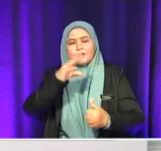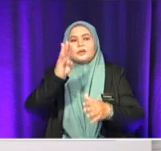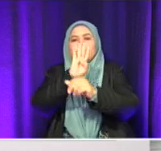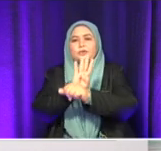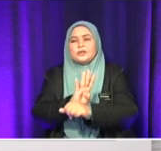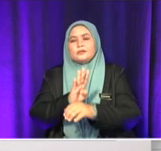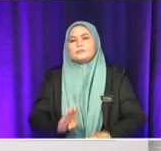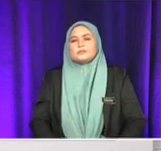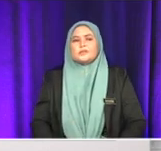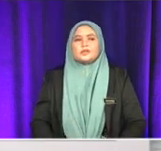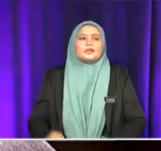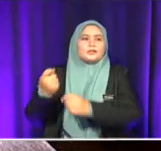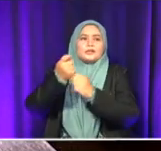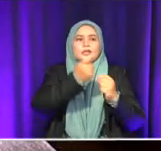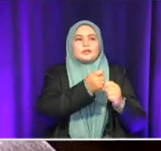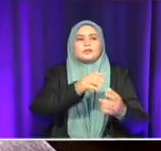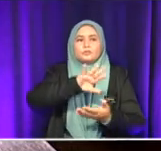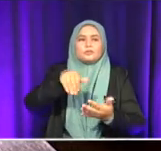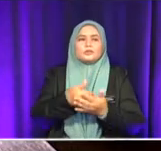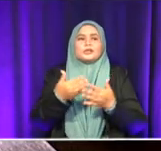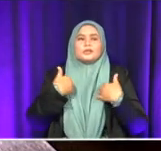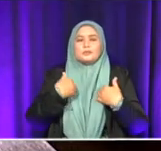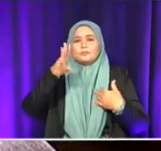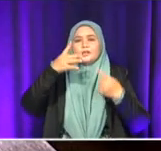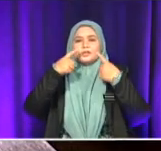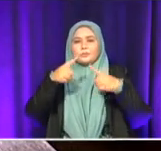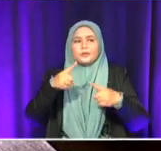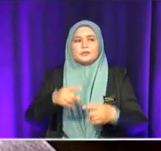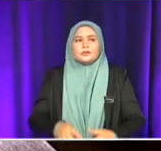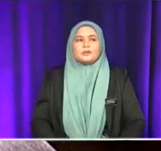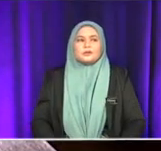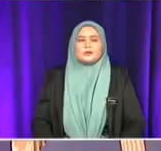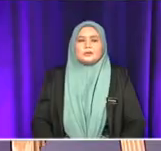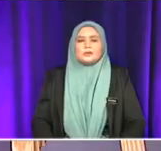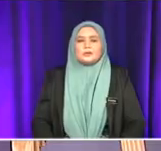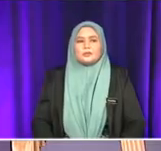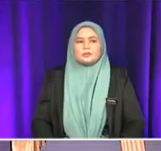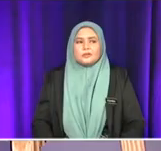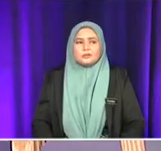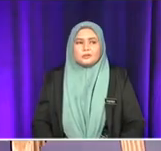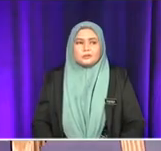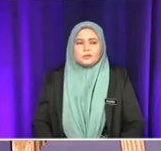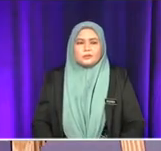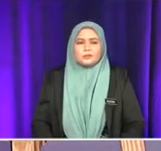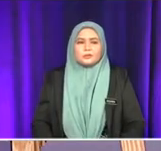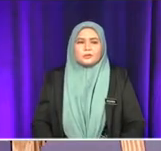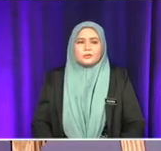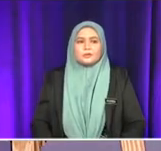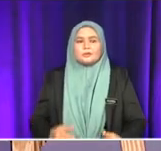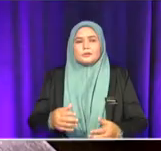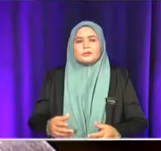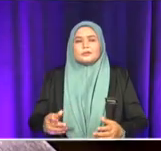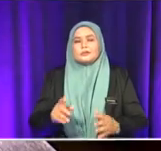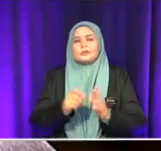oke tak hanya semua Oke ada 4 jawaban di situ sama masing-masing dapat satu orang lah oke cuma sekali lagi